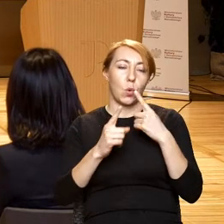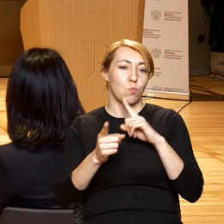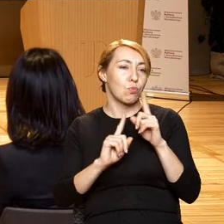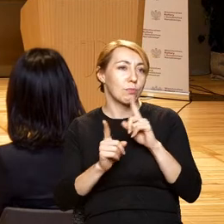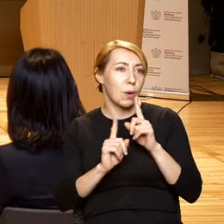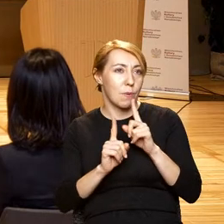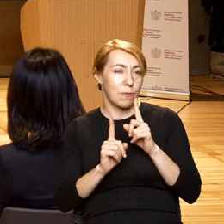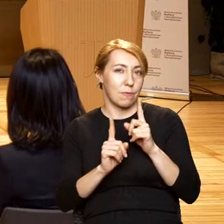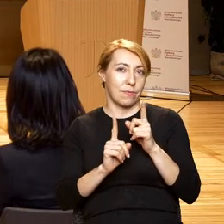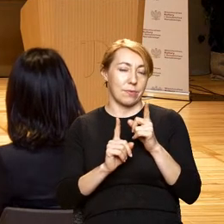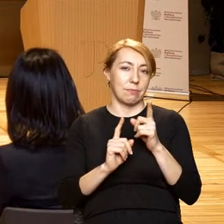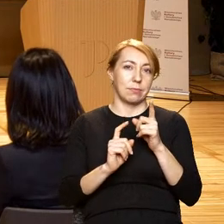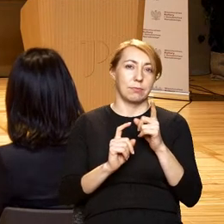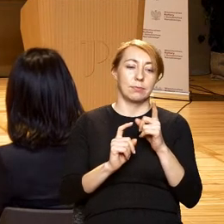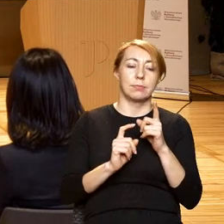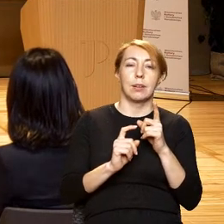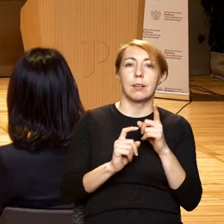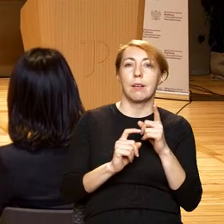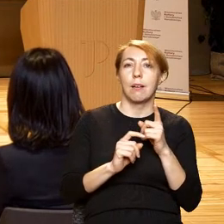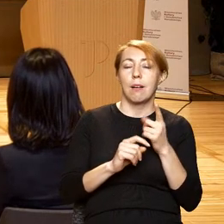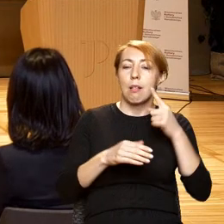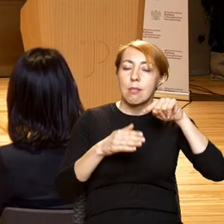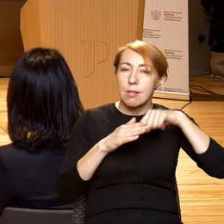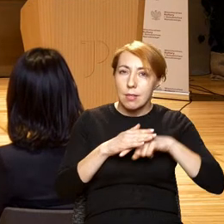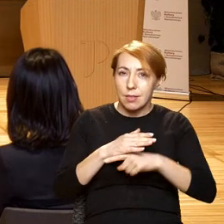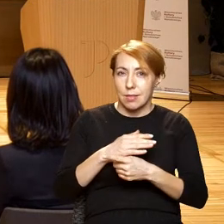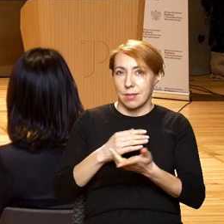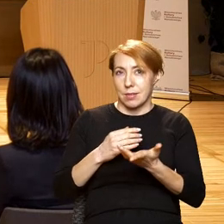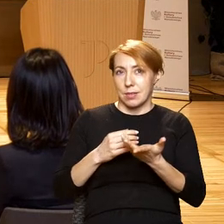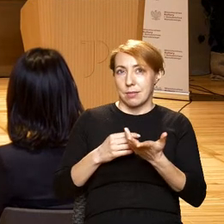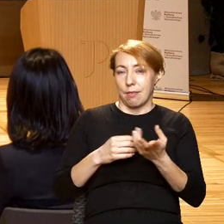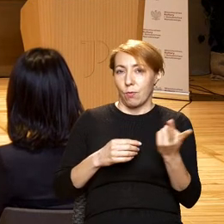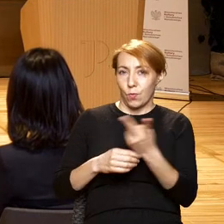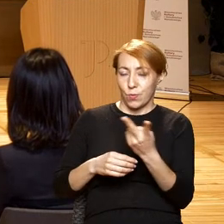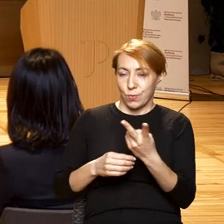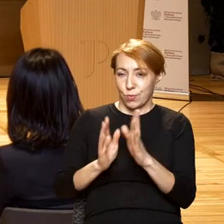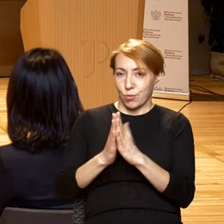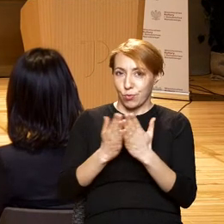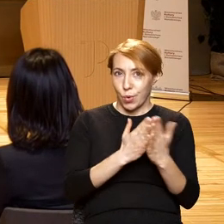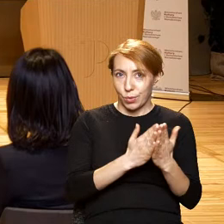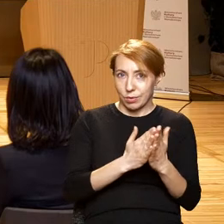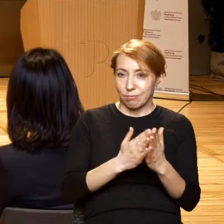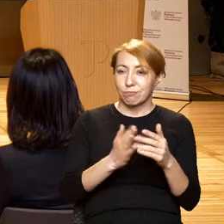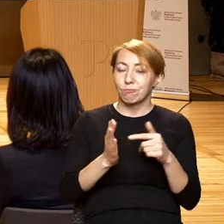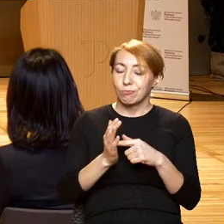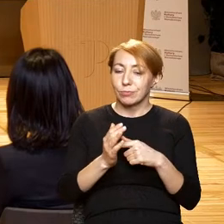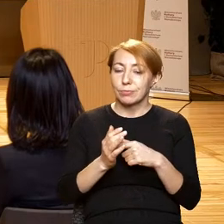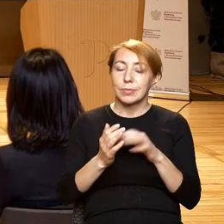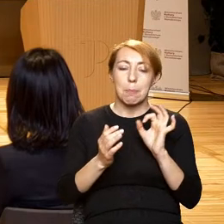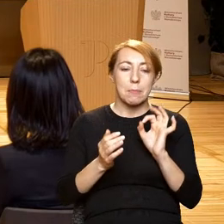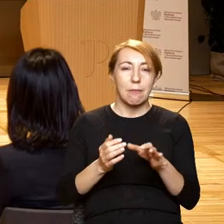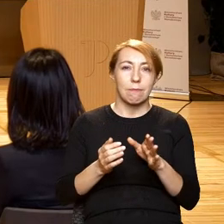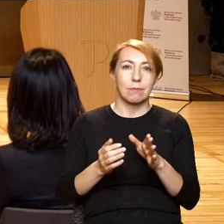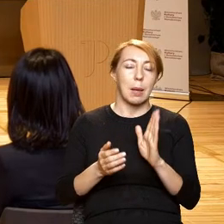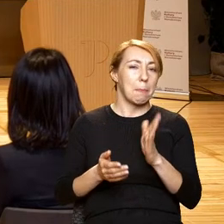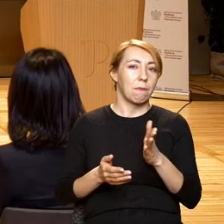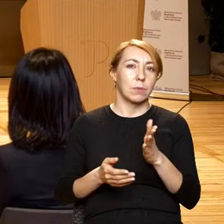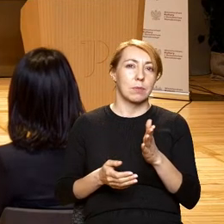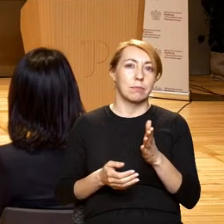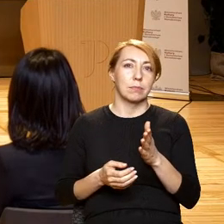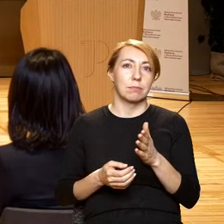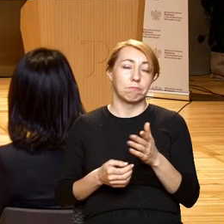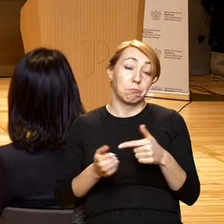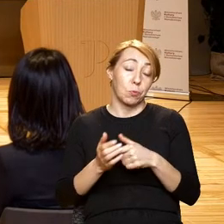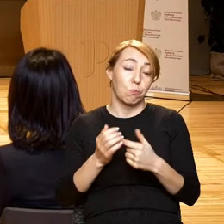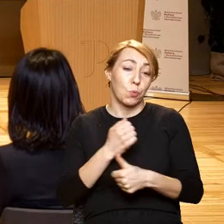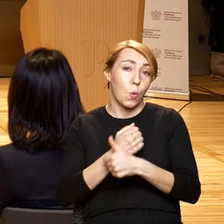jakże głęboka, jakże pouczająca o obu książkach będzie dla nas stanowić